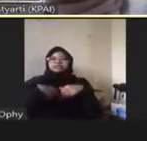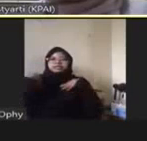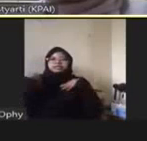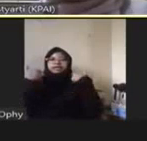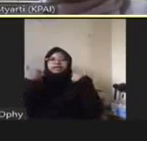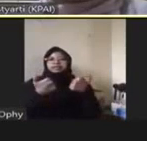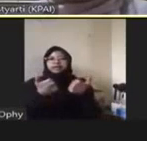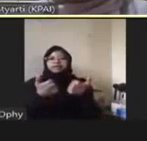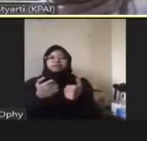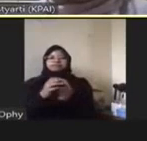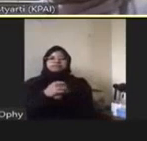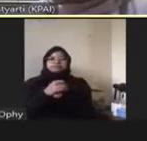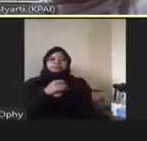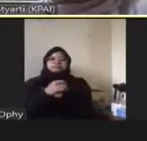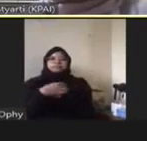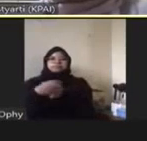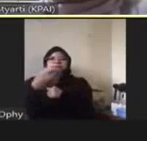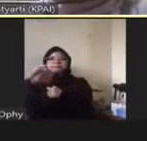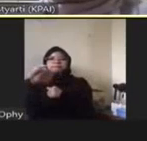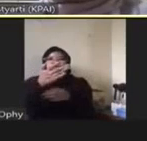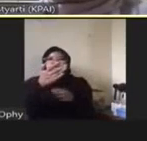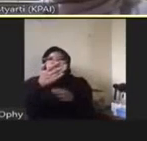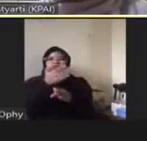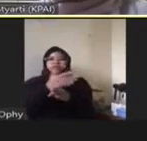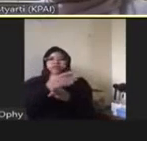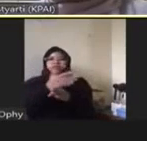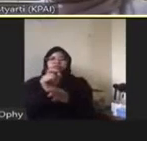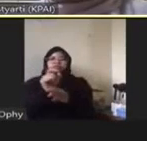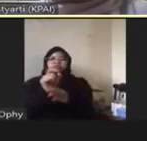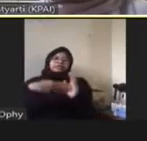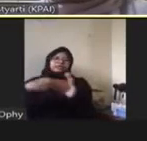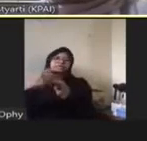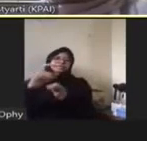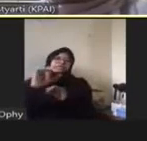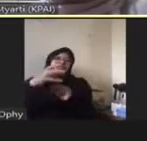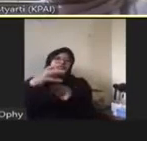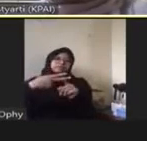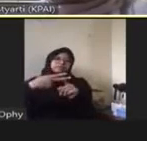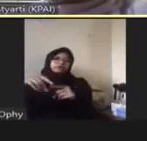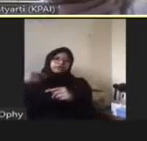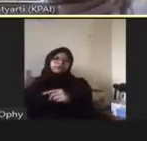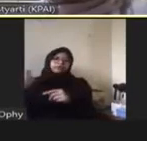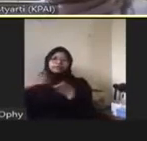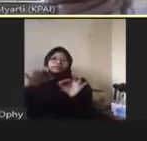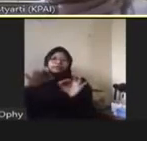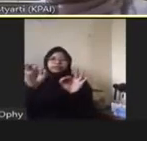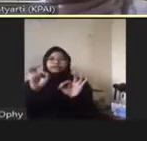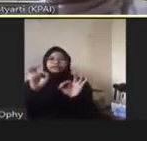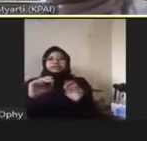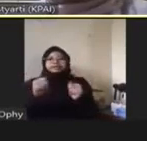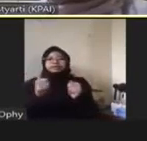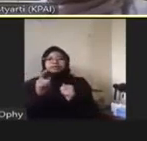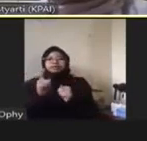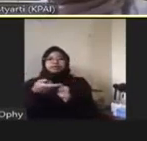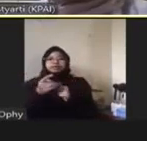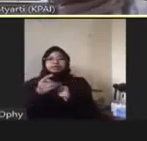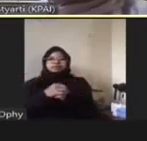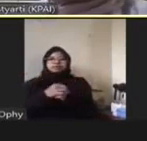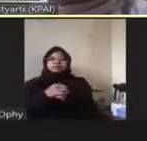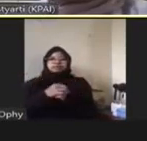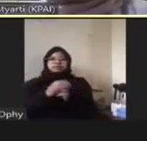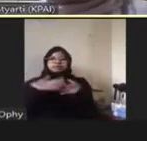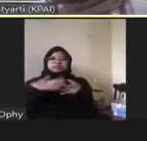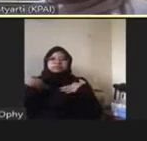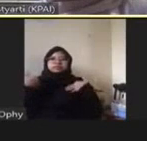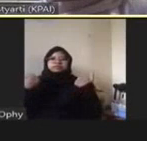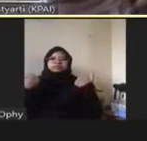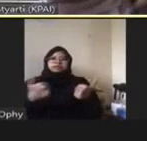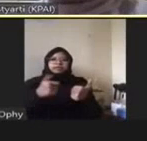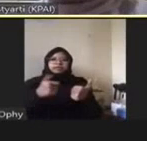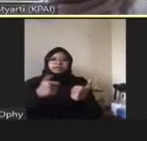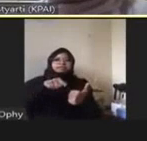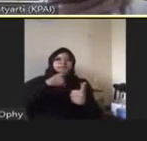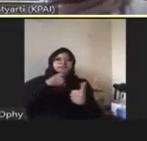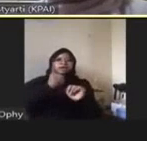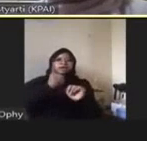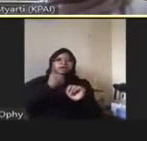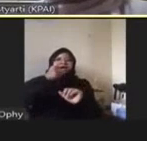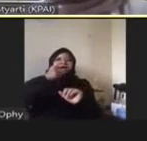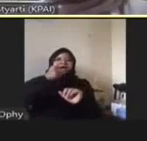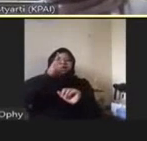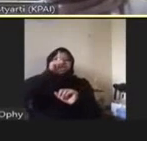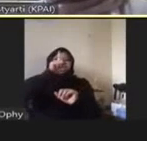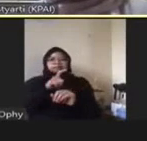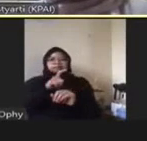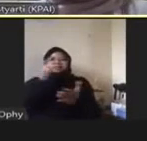sudah disampaikan oleh UNICEF maupun oleh Kemdikbud sendiri ya, sedang dipersiapkan. Berikutnya protokol kesehatan dan keselamatan tersebut harus dilaksanakan secara